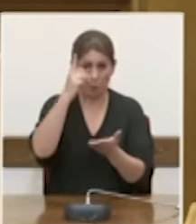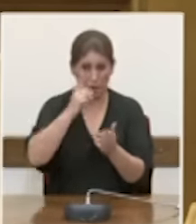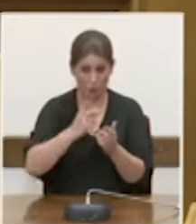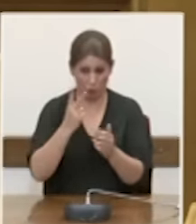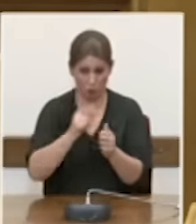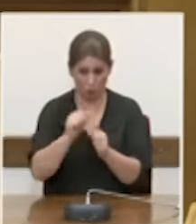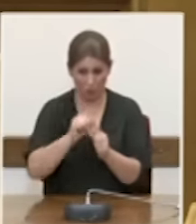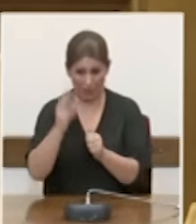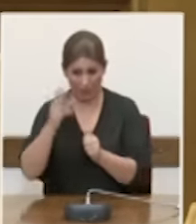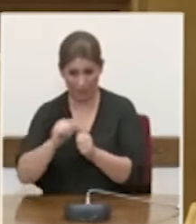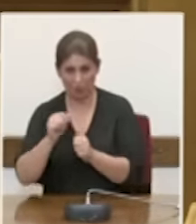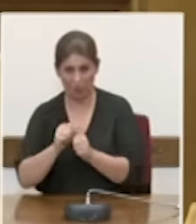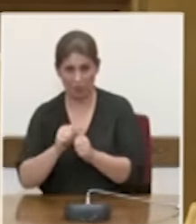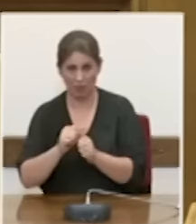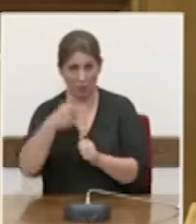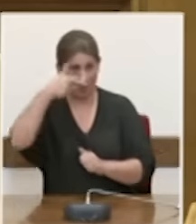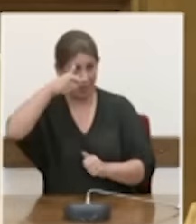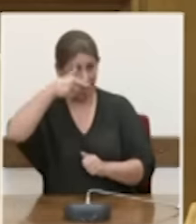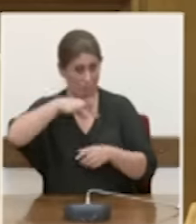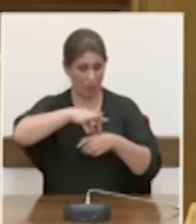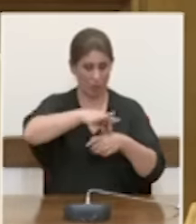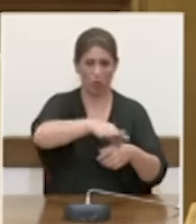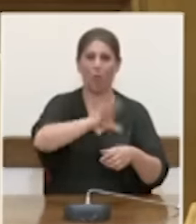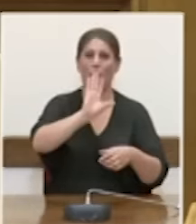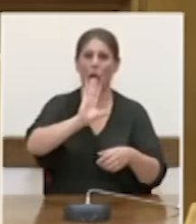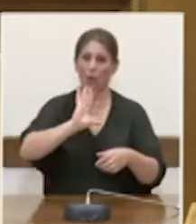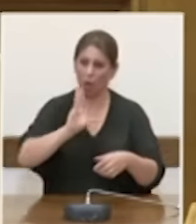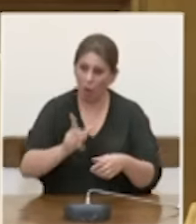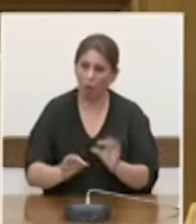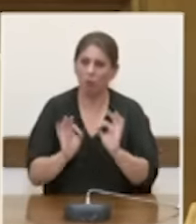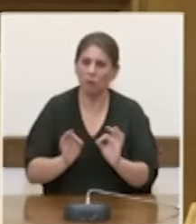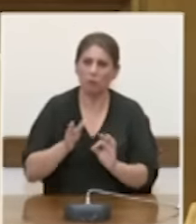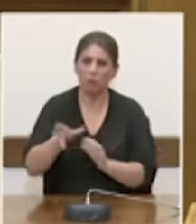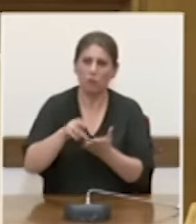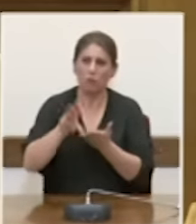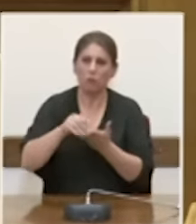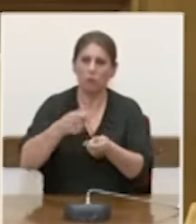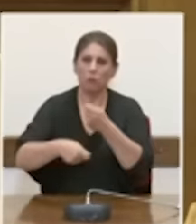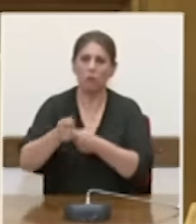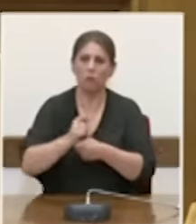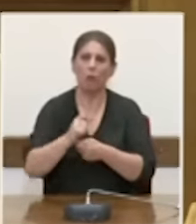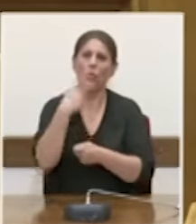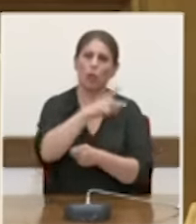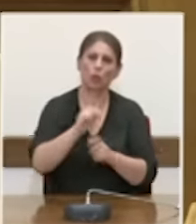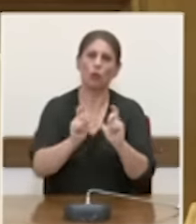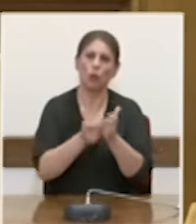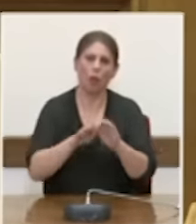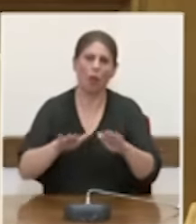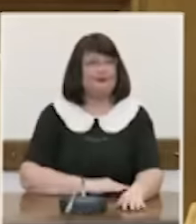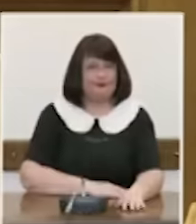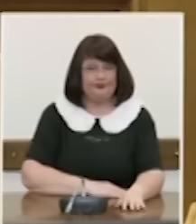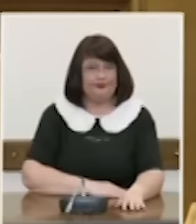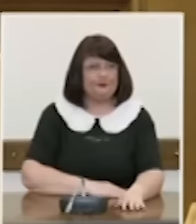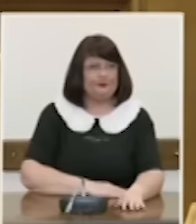τρίμηνο για σόου με τις κάμερες, αλλά για να αγοράσουν τα απαραίτητα για τη διαβίωση της δικής τους και των παιδιών τους κάθε εβδομάδα, κάθε